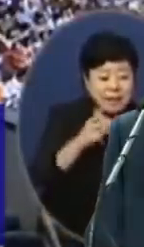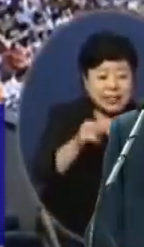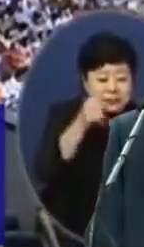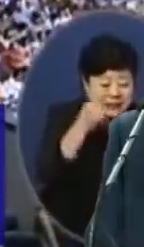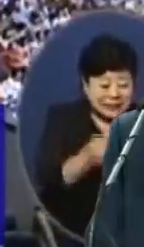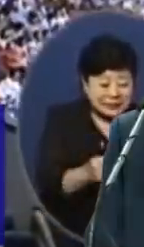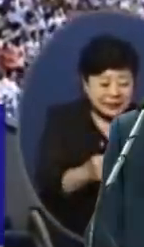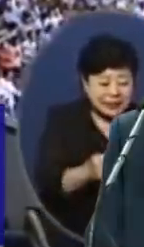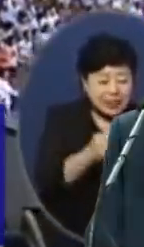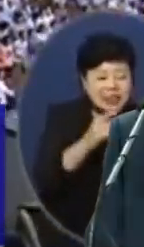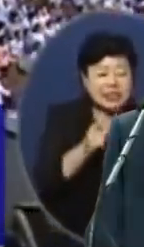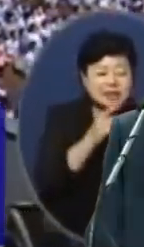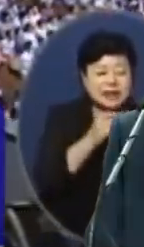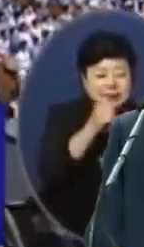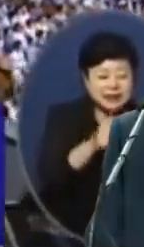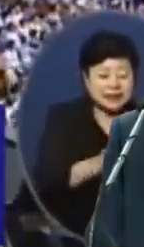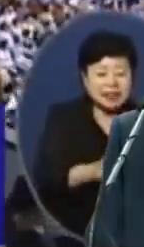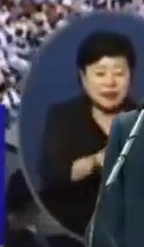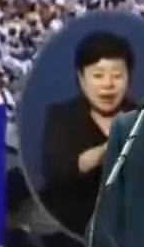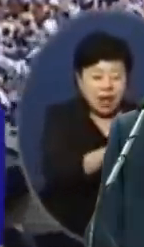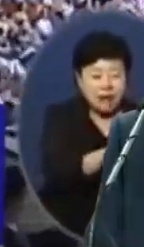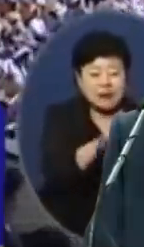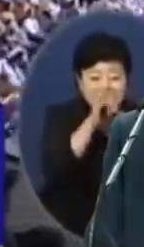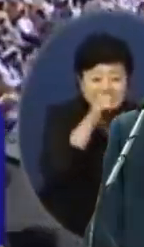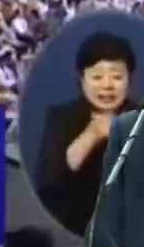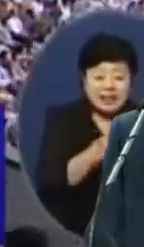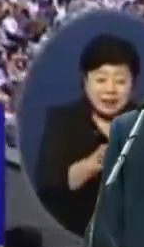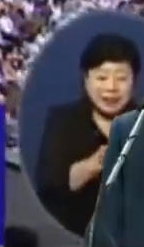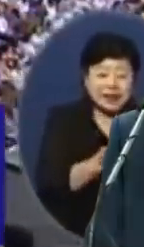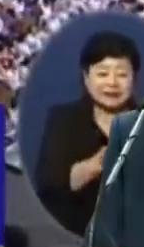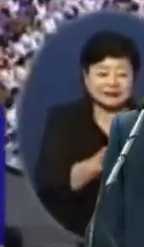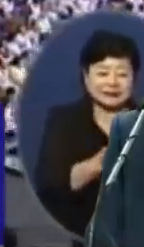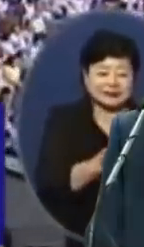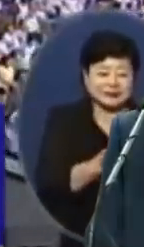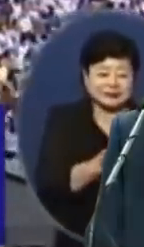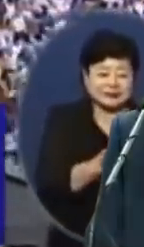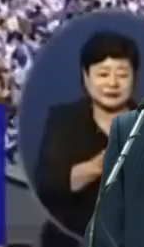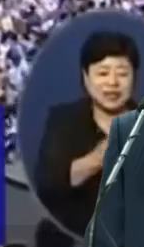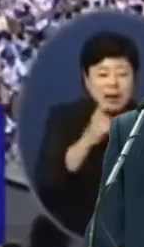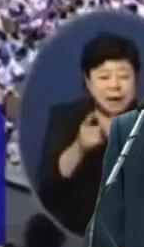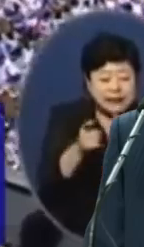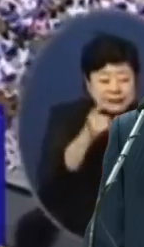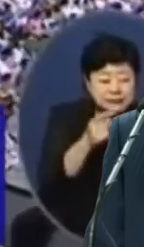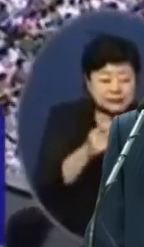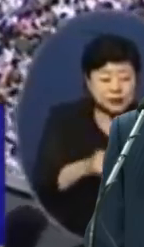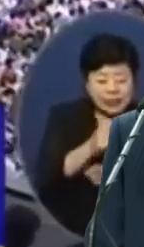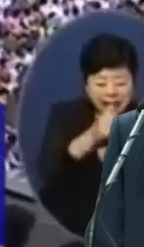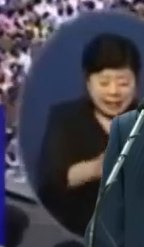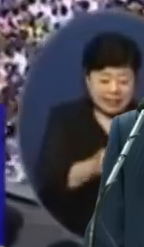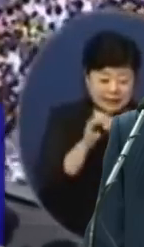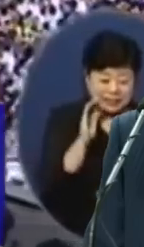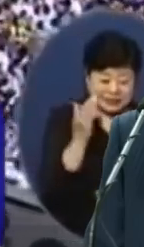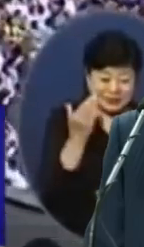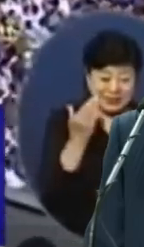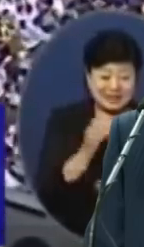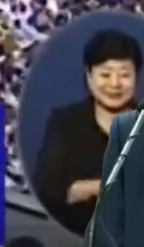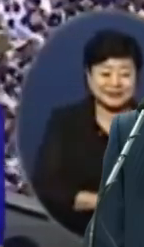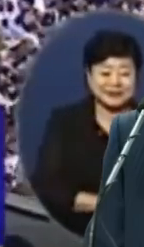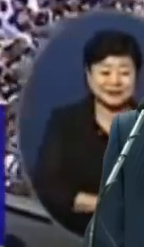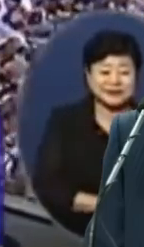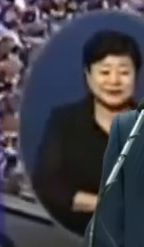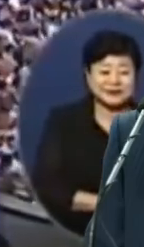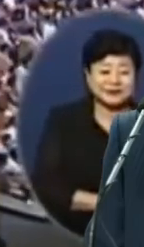말씀이 계시니라. 이 말씀이 하나님과 함께 계셨으니 이 말씀은 곧 하나님이시니라.